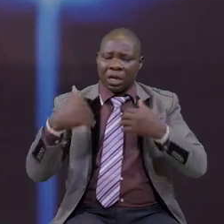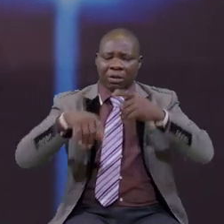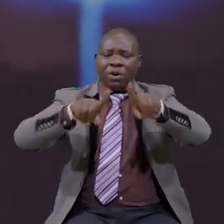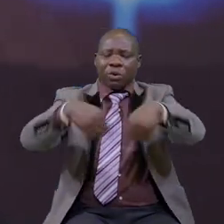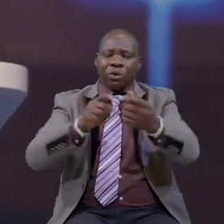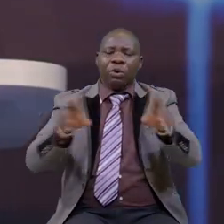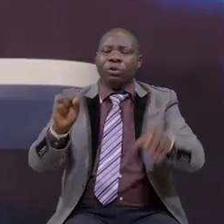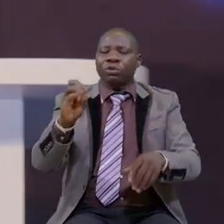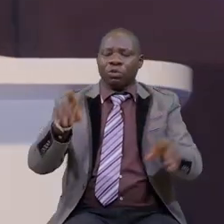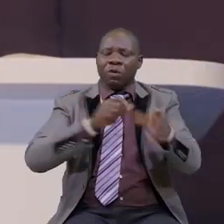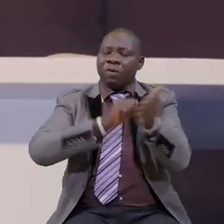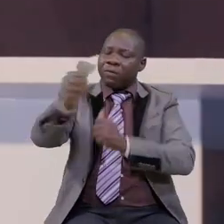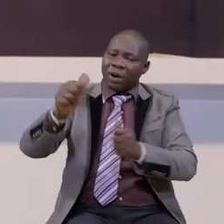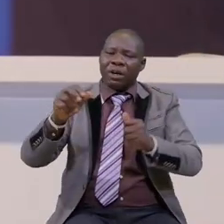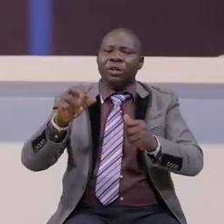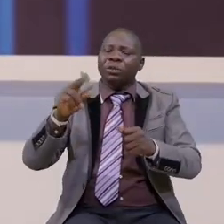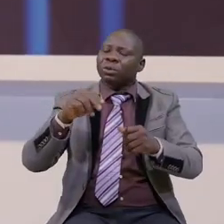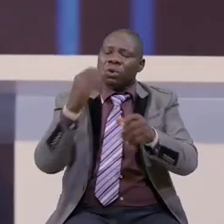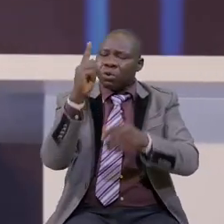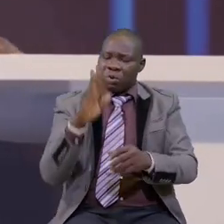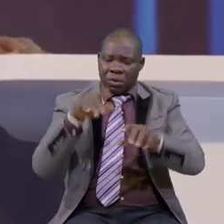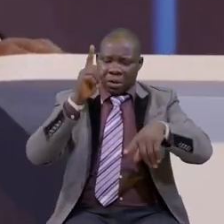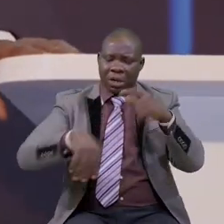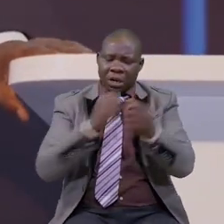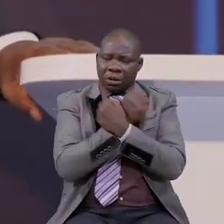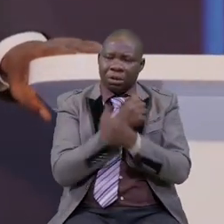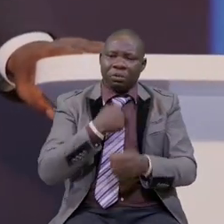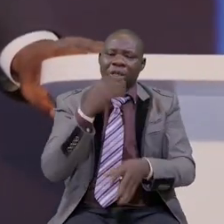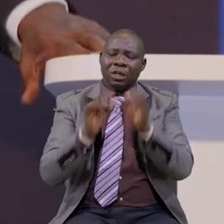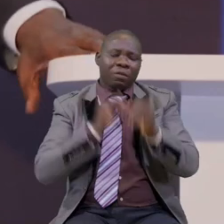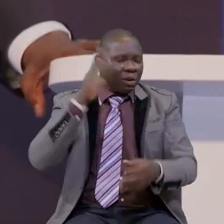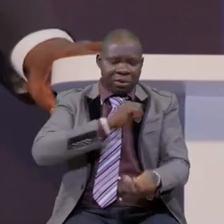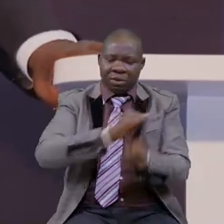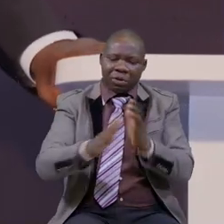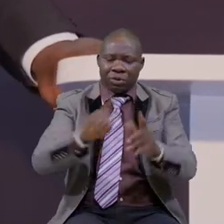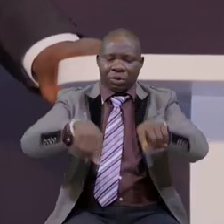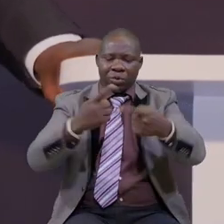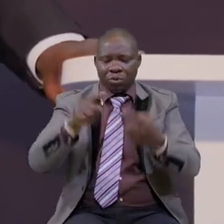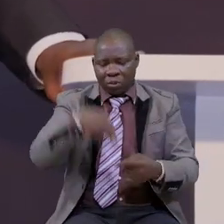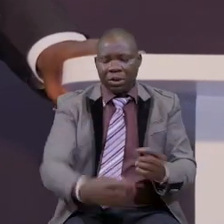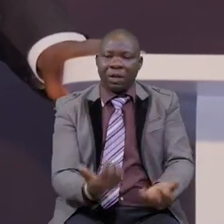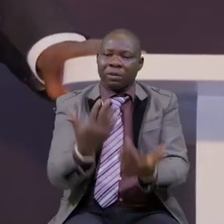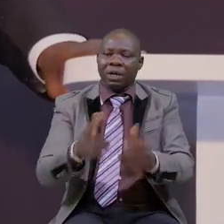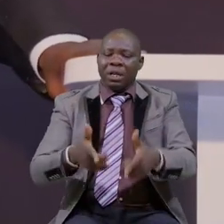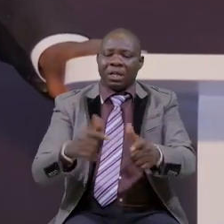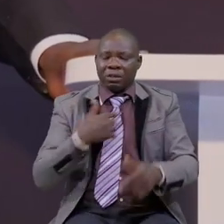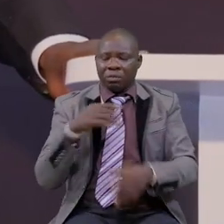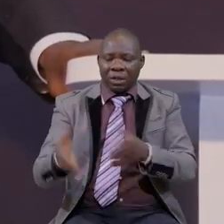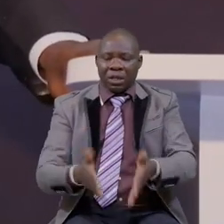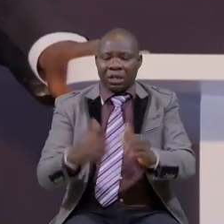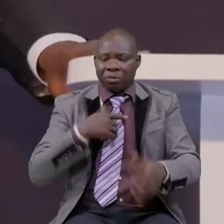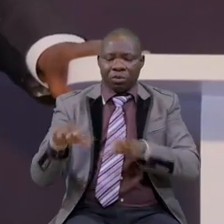possibilités. Une personne ne peut m'aimer, Dieu ne peut pas m'aimer. Si je vais périr, si j'irai en enfer, que je fasse